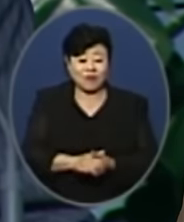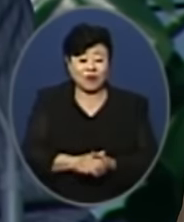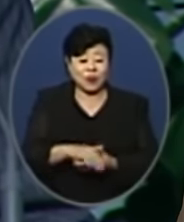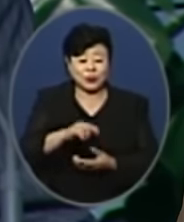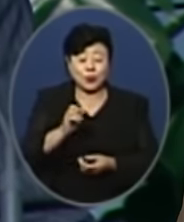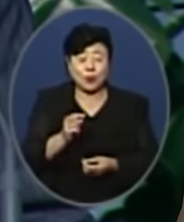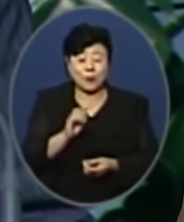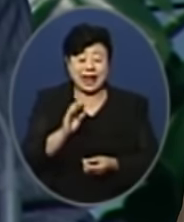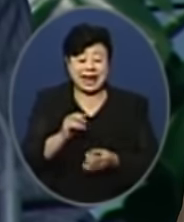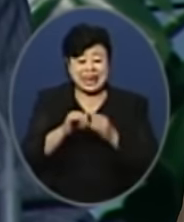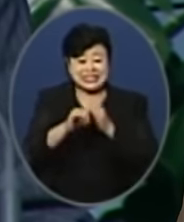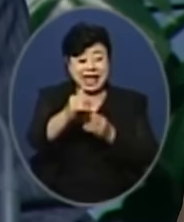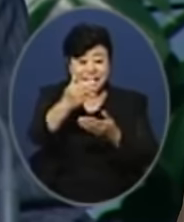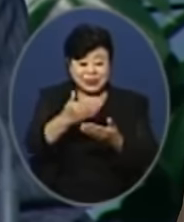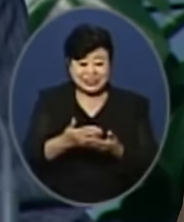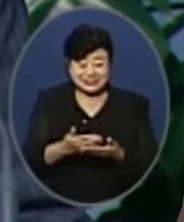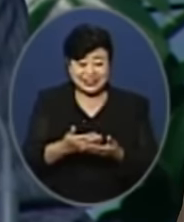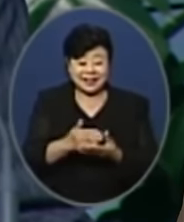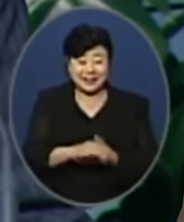노벨상을 탄 그는